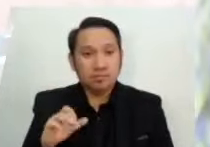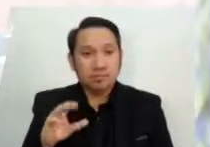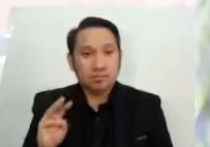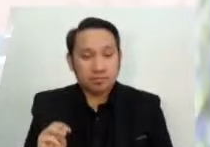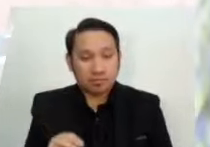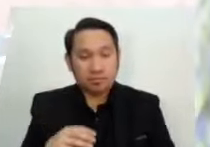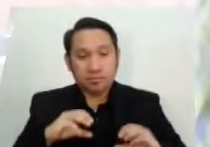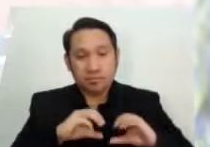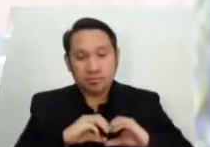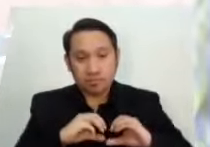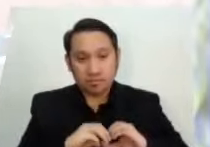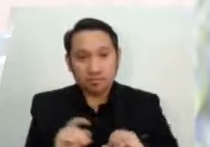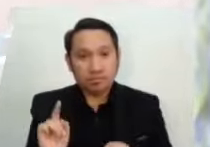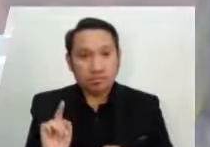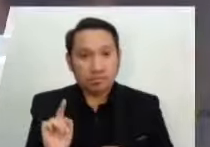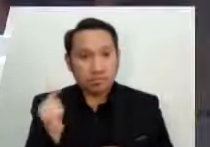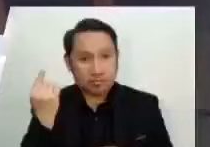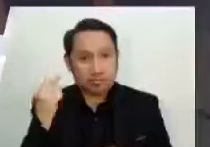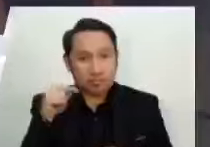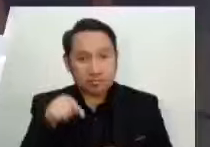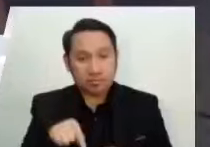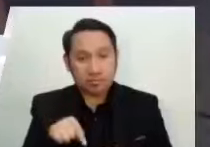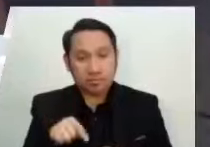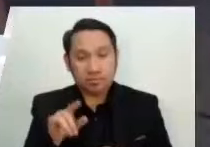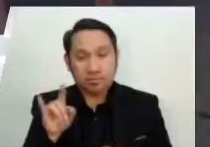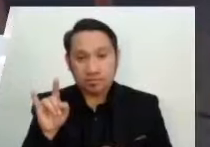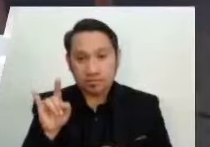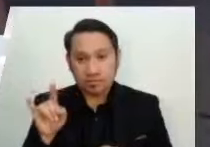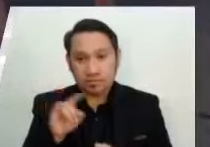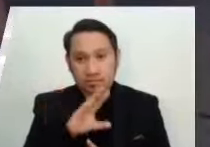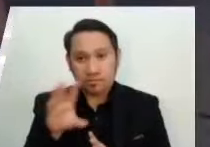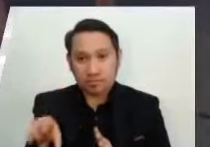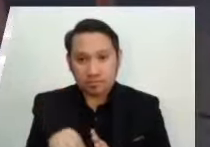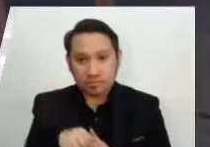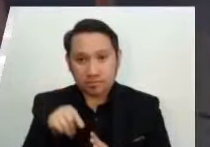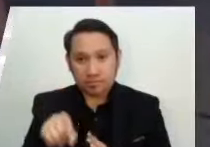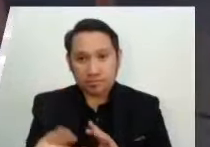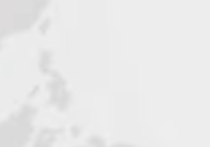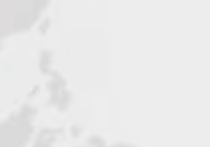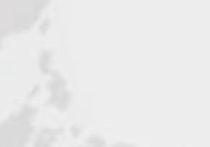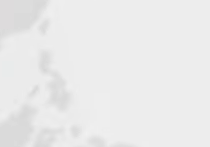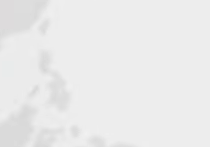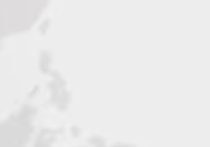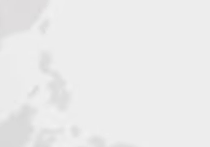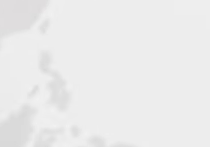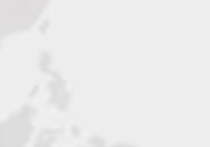network na bahagi ng UN Global Compact Network Philippines.